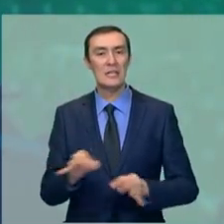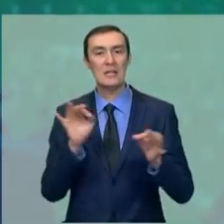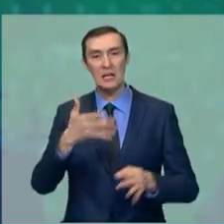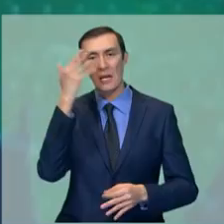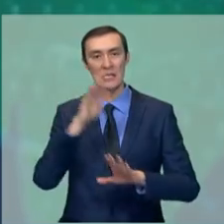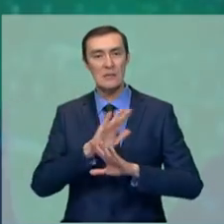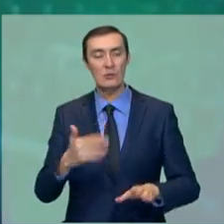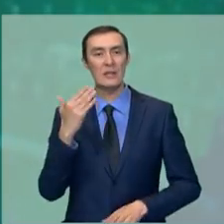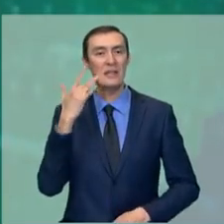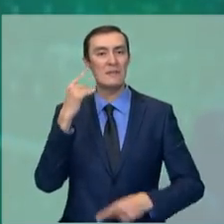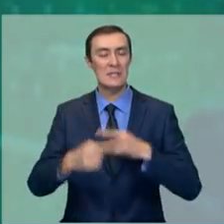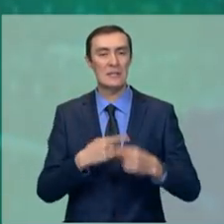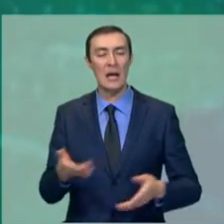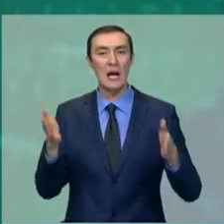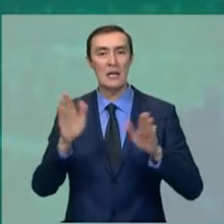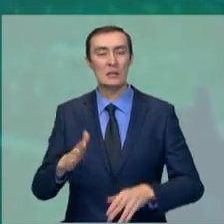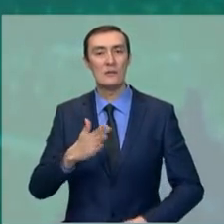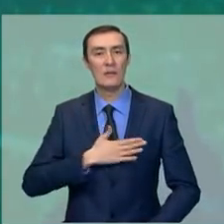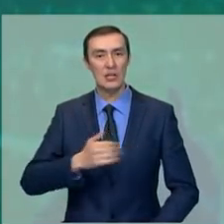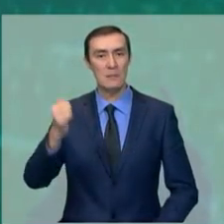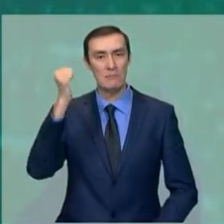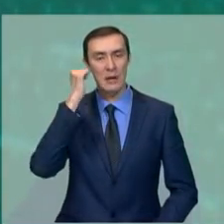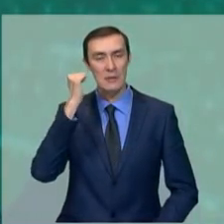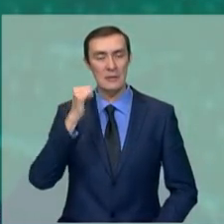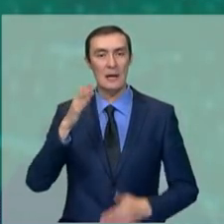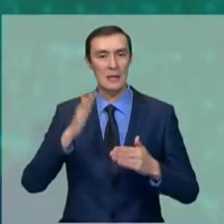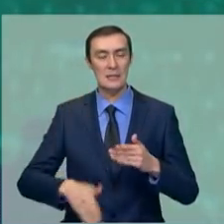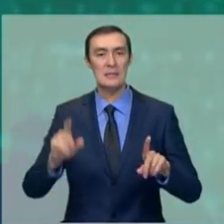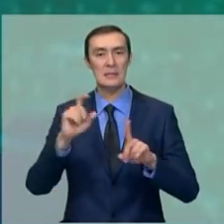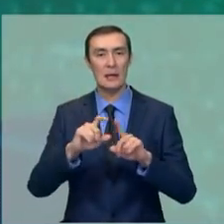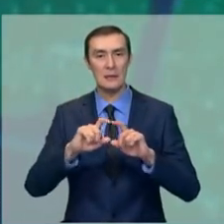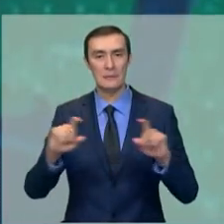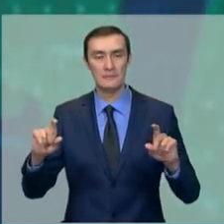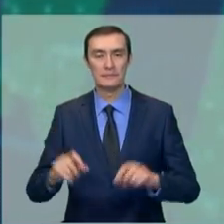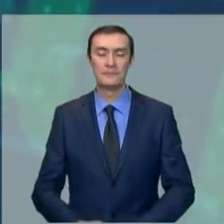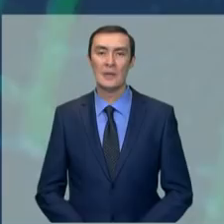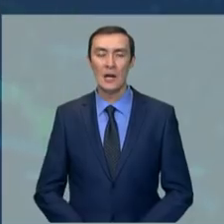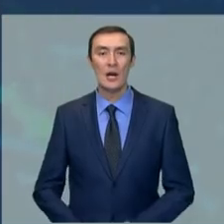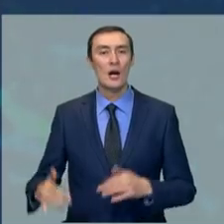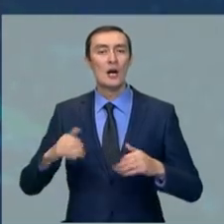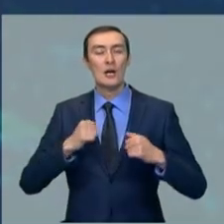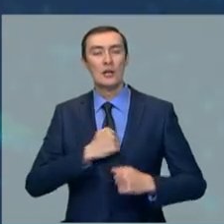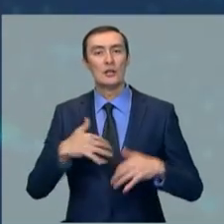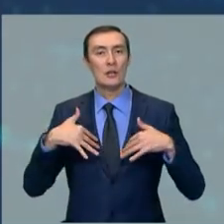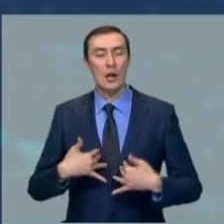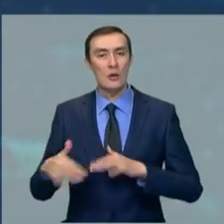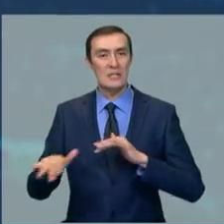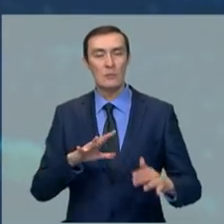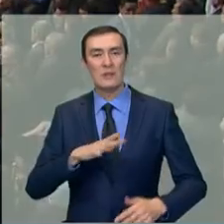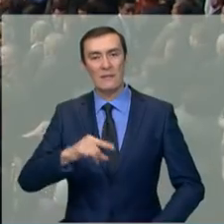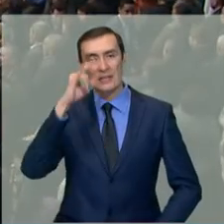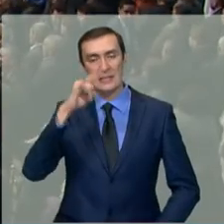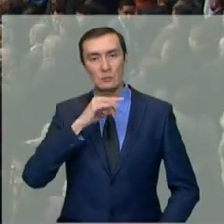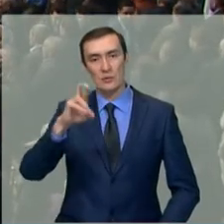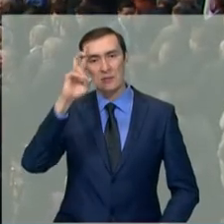забудут, они навсегда останутся в нашей памяти». Конец цитаты. Траурная церемония состоялась в Казахском